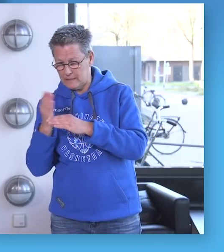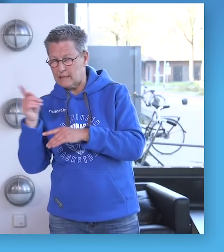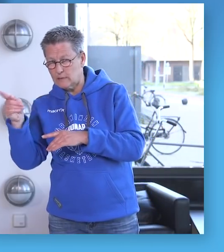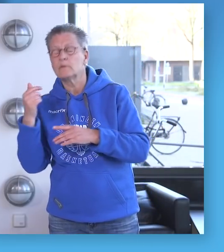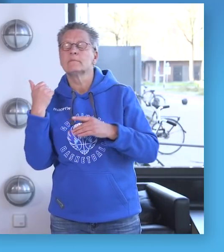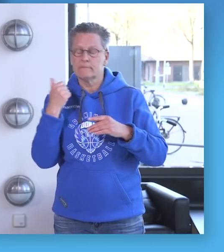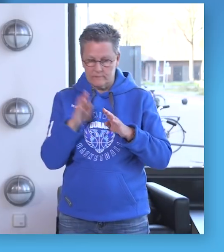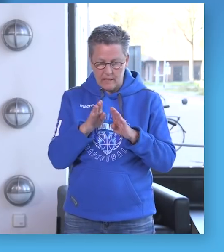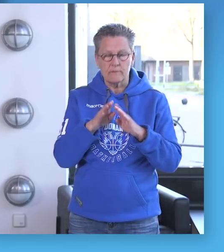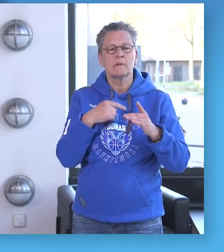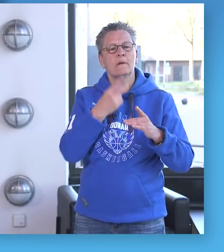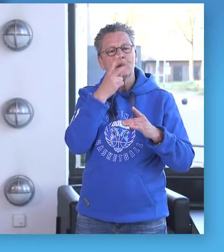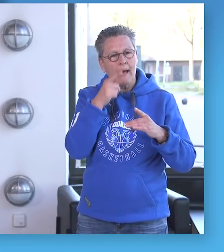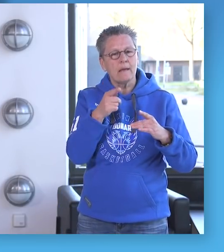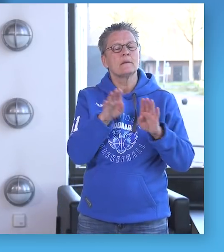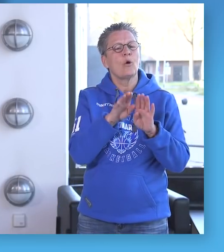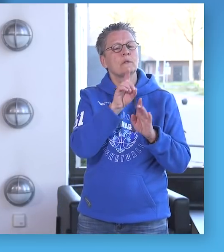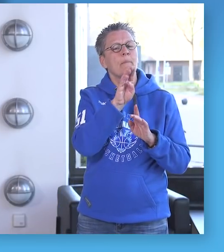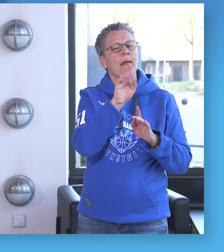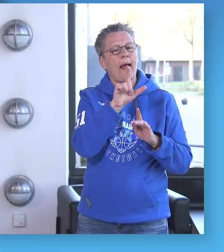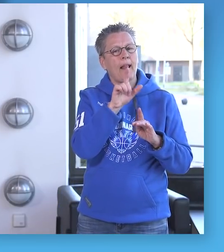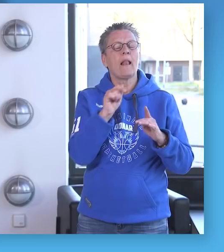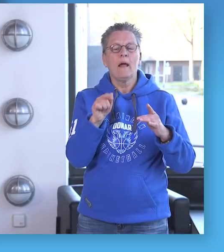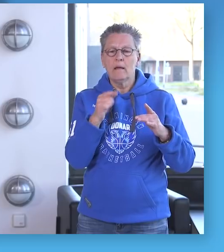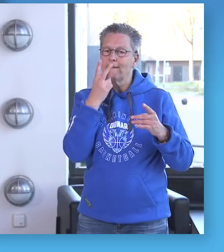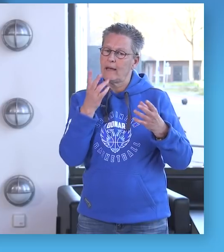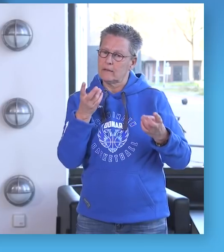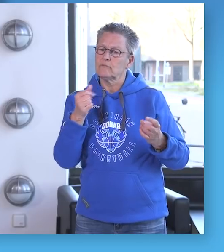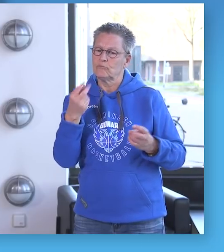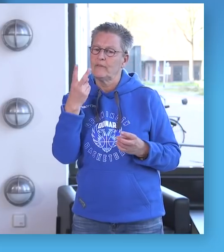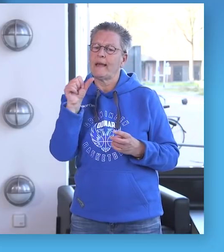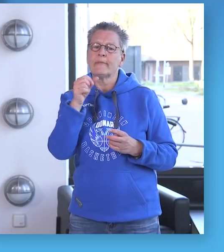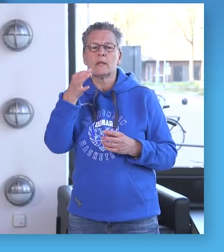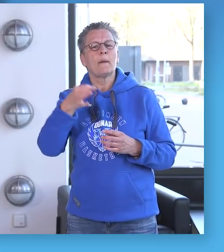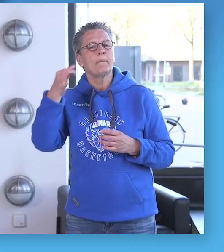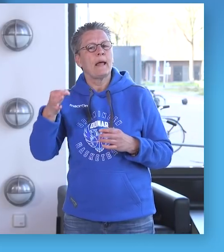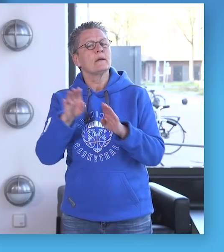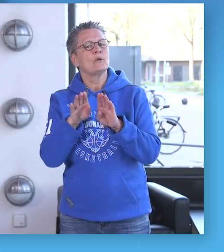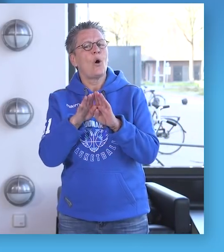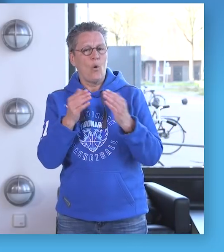ranglijst, conform afspraak in de DBL, de twee andere plekken. Ja. Dus er zal waarschijnlijk dan zijn